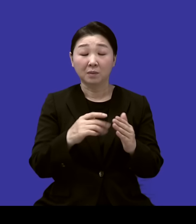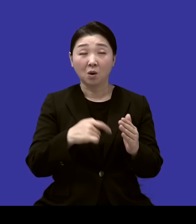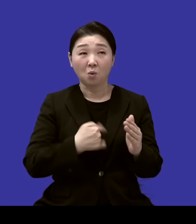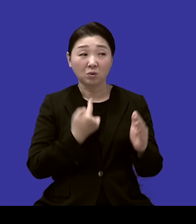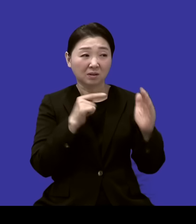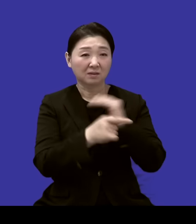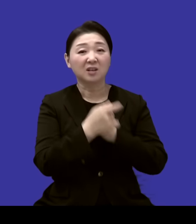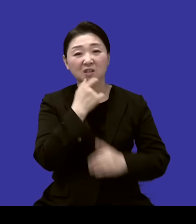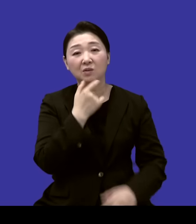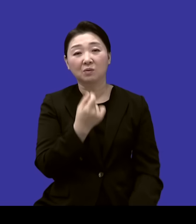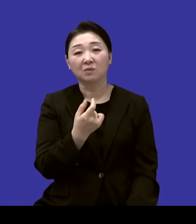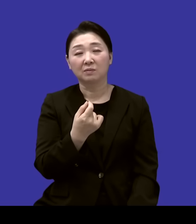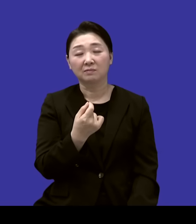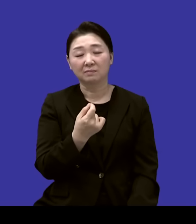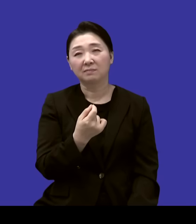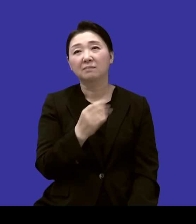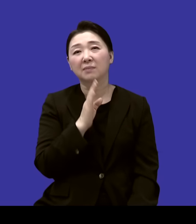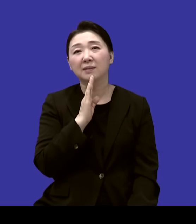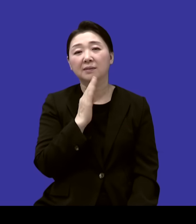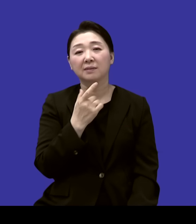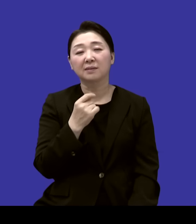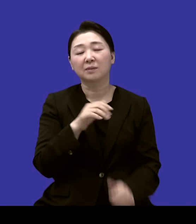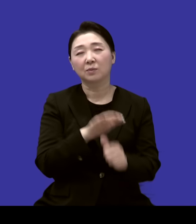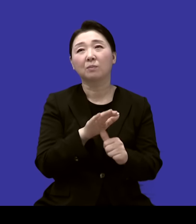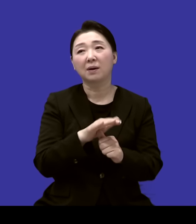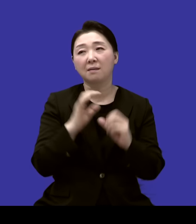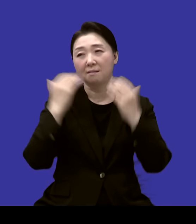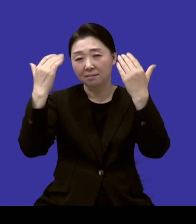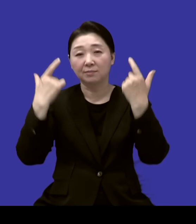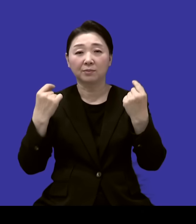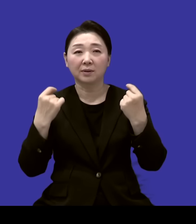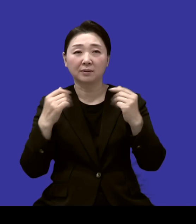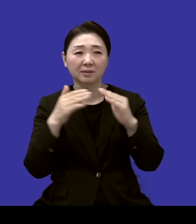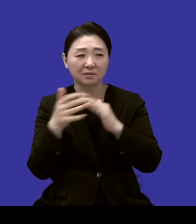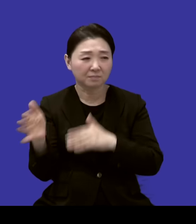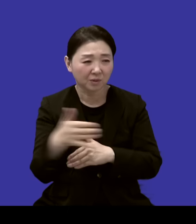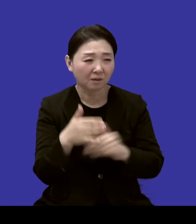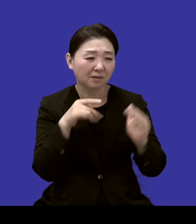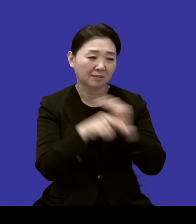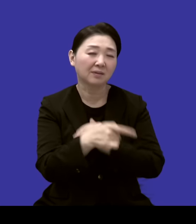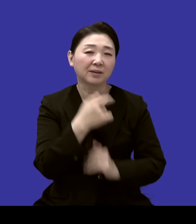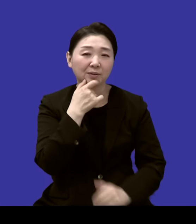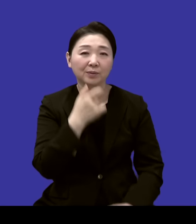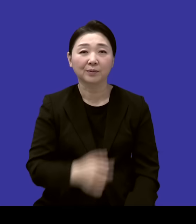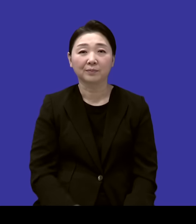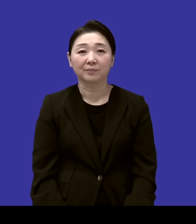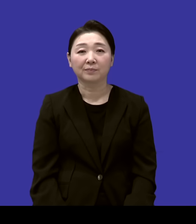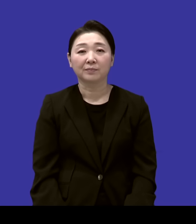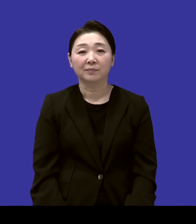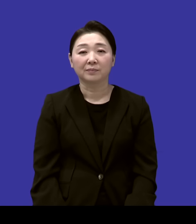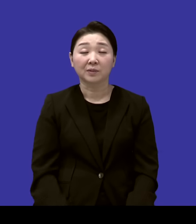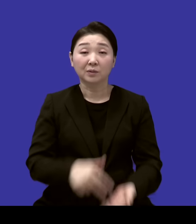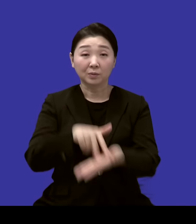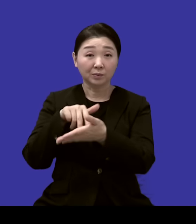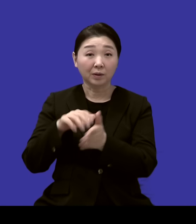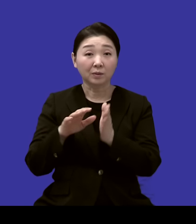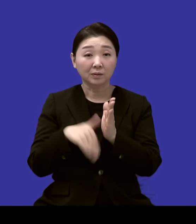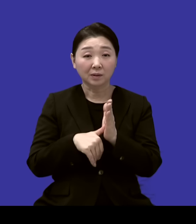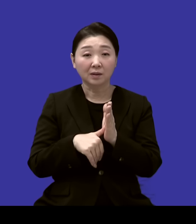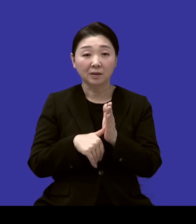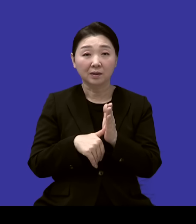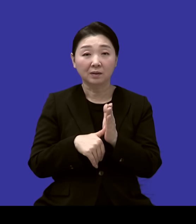집에 집에 들어가는 게 되게 싫죠, 어. 애기 때. 아니, 어른도 마찬가지죠. 비어 있는 집에 들어간다는 게 참 얼마나. 그러면 그렇게 외로울 때 마음